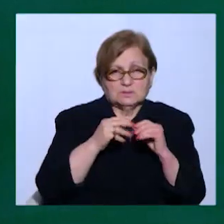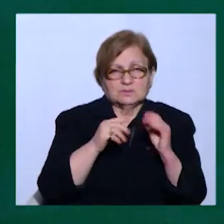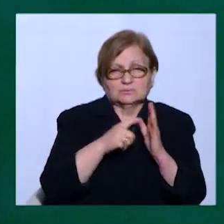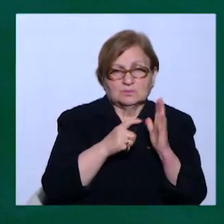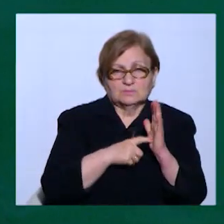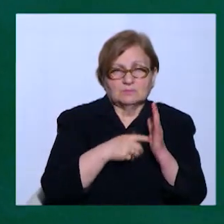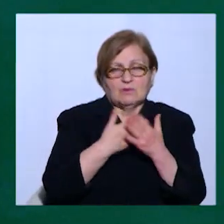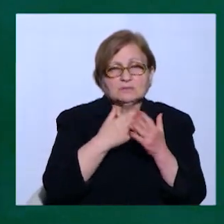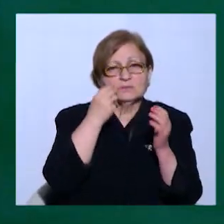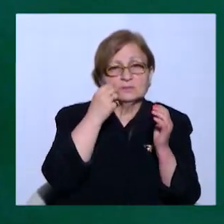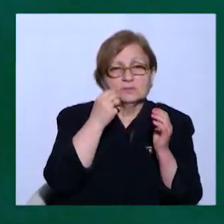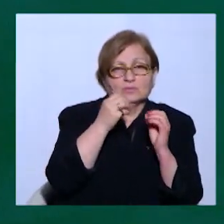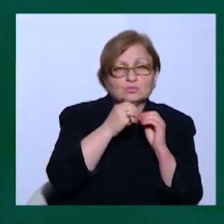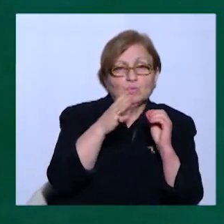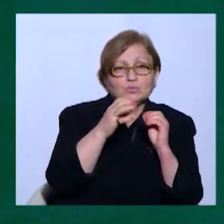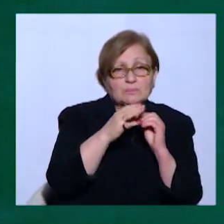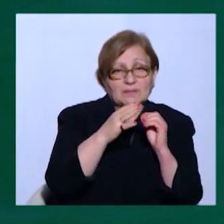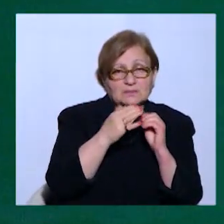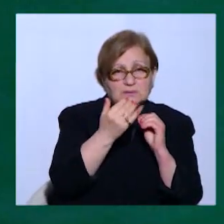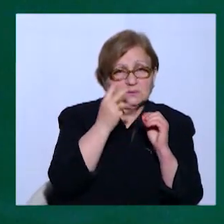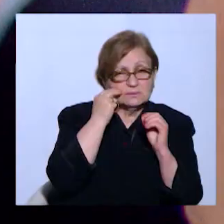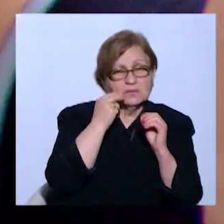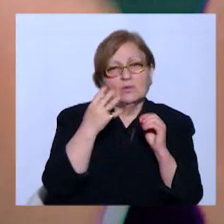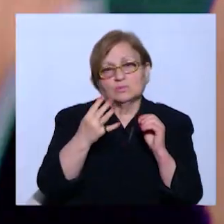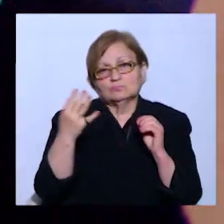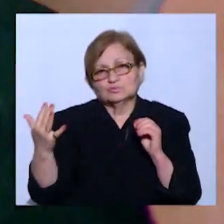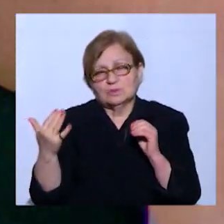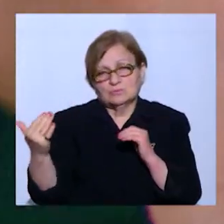15-ის და 45-ის.